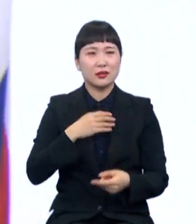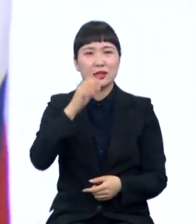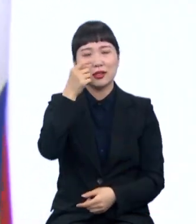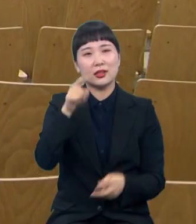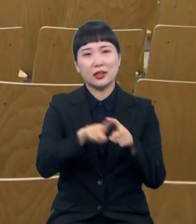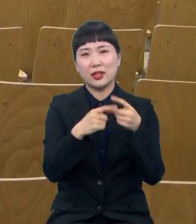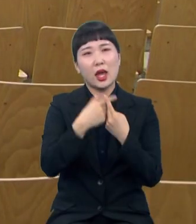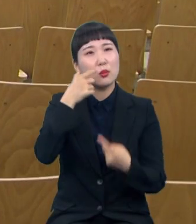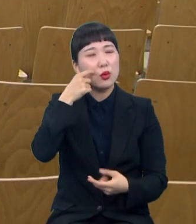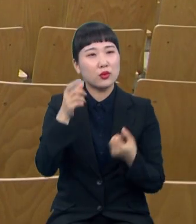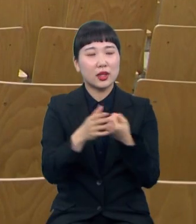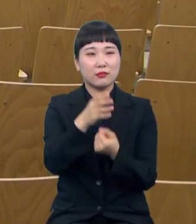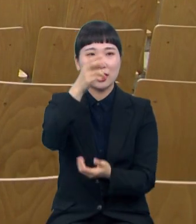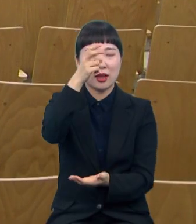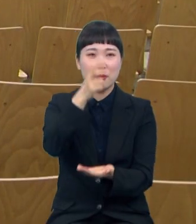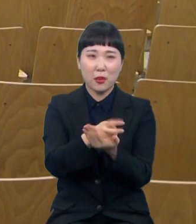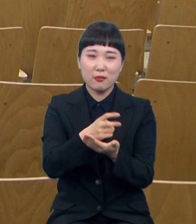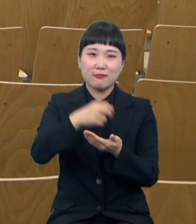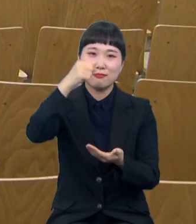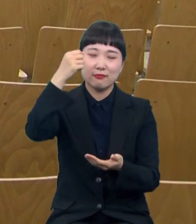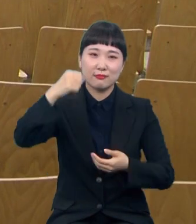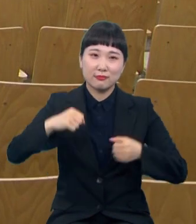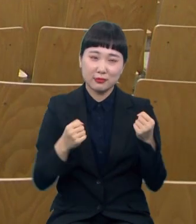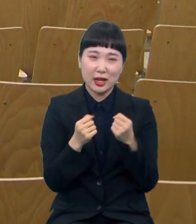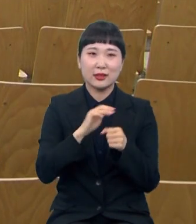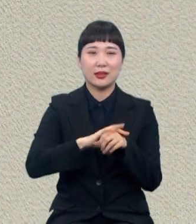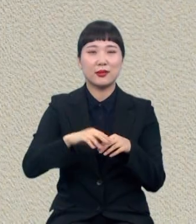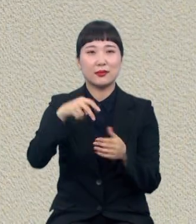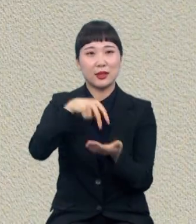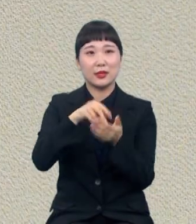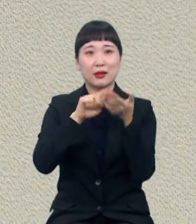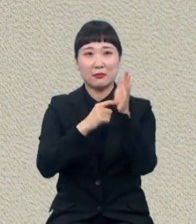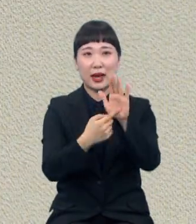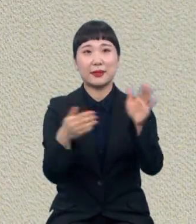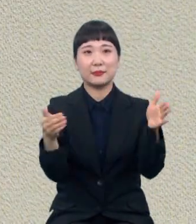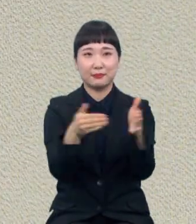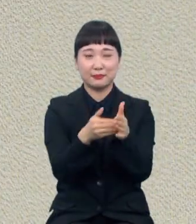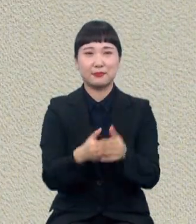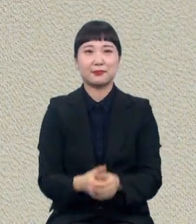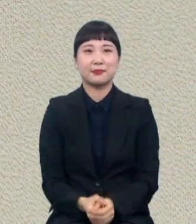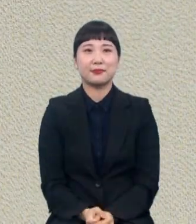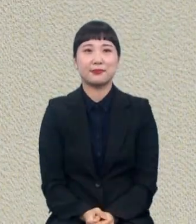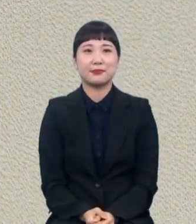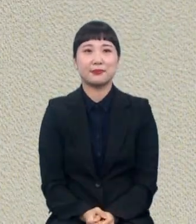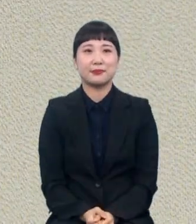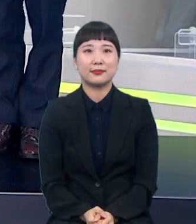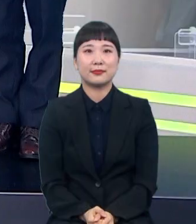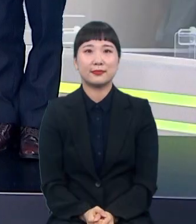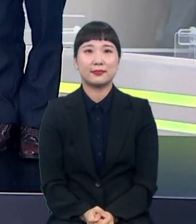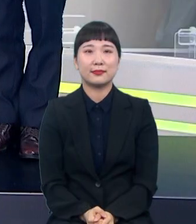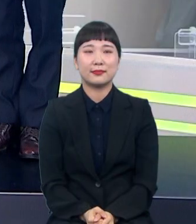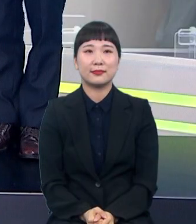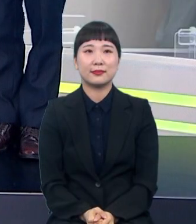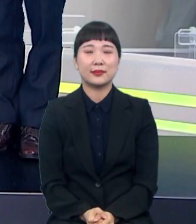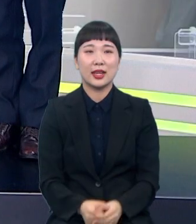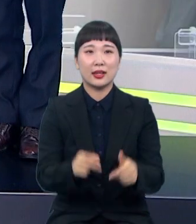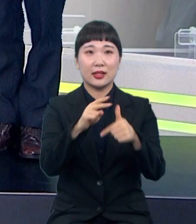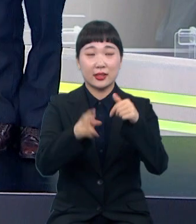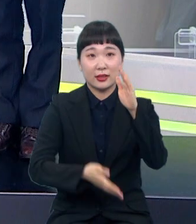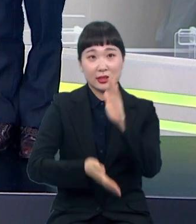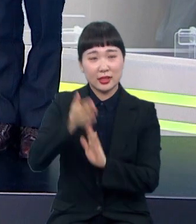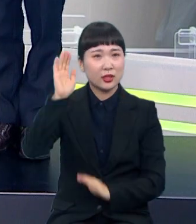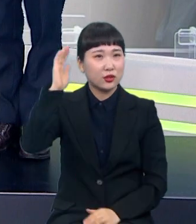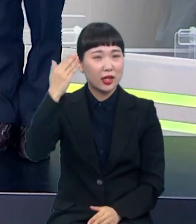마지막까지 법의 판단을 기다리겠다는 입장을 밝혔습니다. BTV 뉴스 김지영입니다. 인천시가